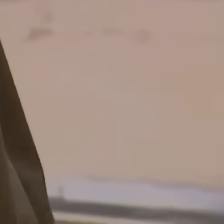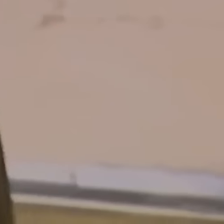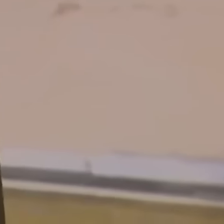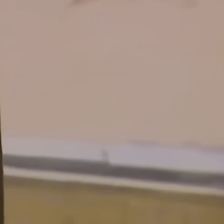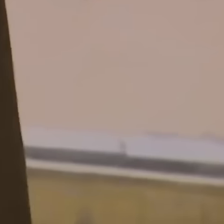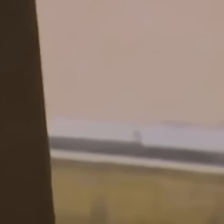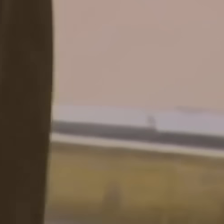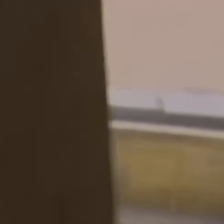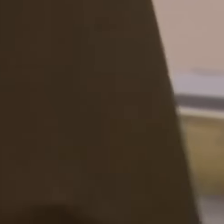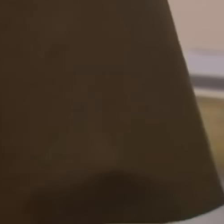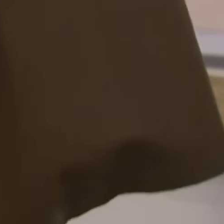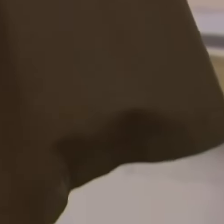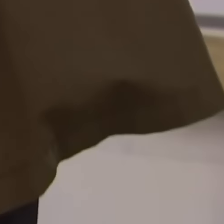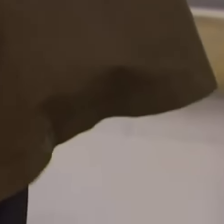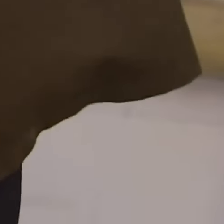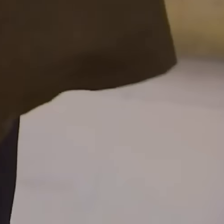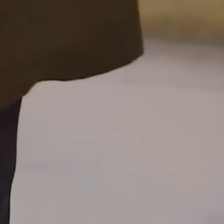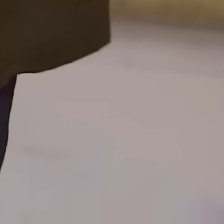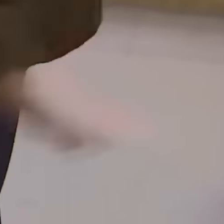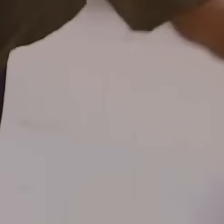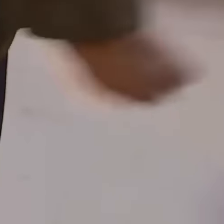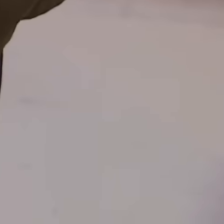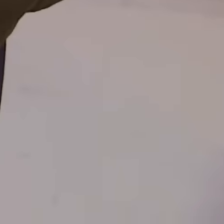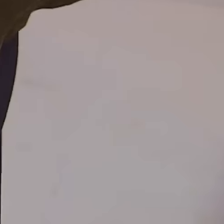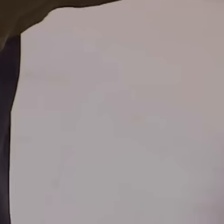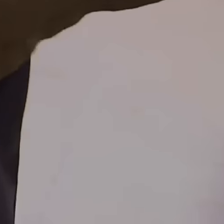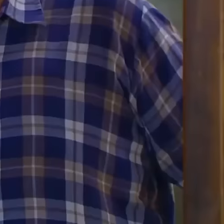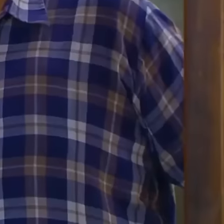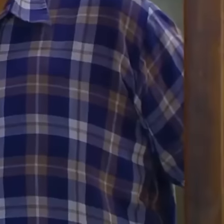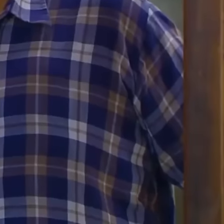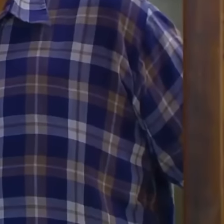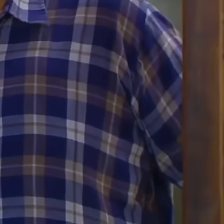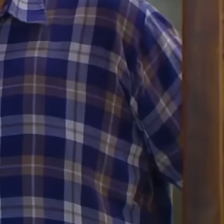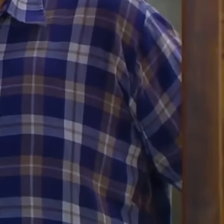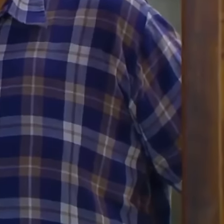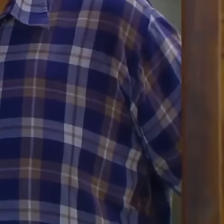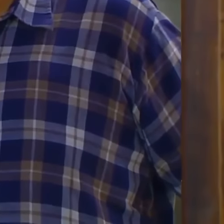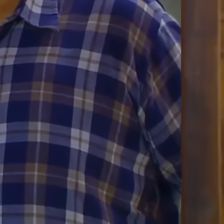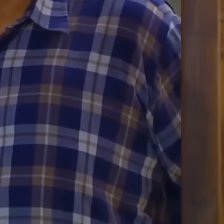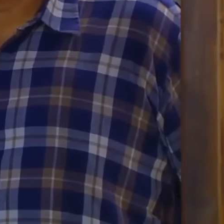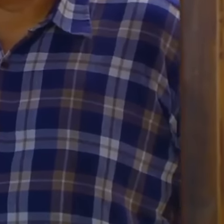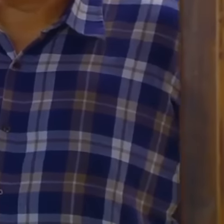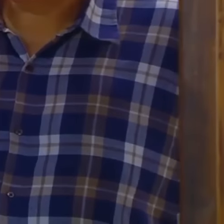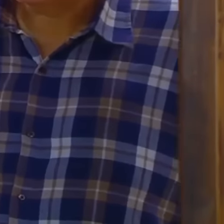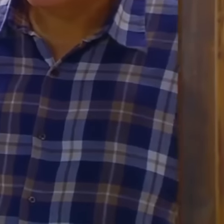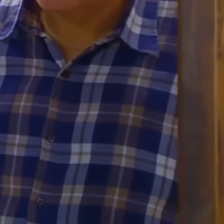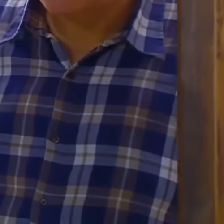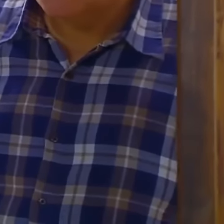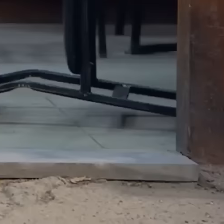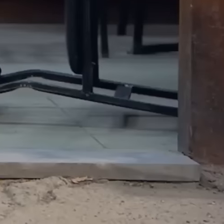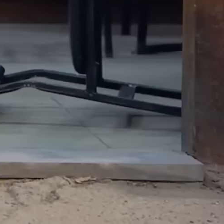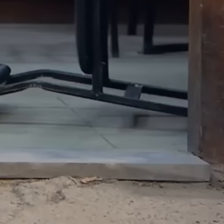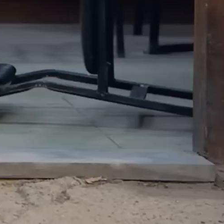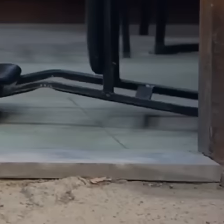giydi, önünü kavuşturdu. Eteklerinin tozunu silkeledi. Suat gözlerini kısıp dudaklarını gererek yaymış, anlamaya çalışır gibi